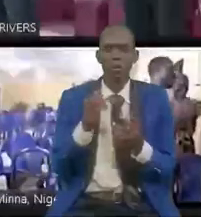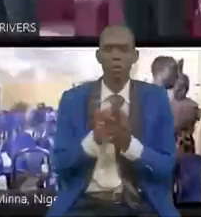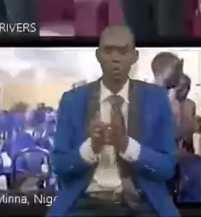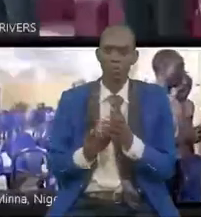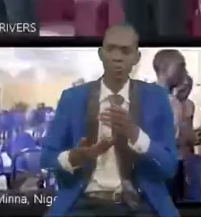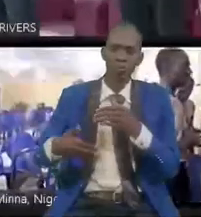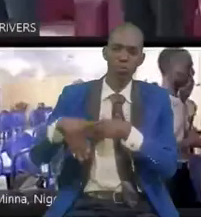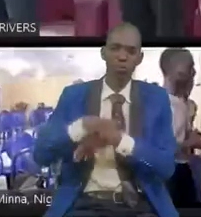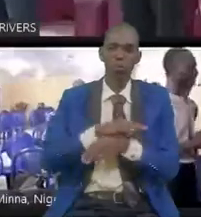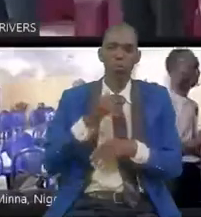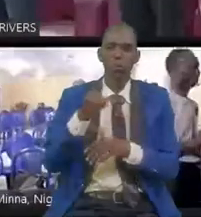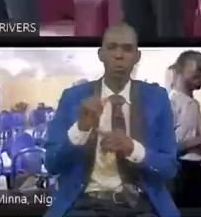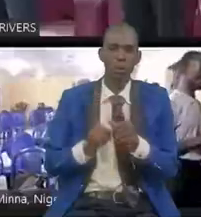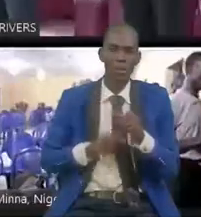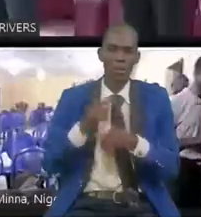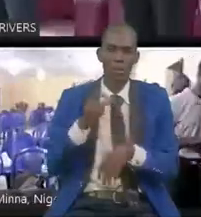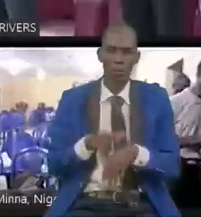coule à tout moment.